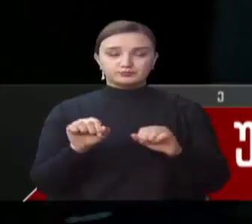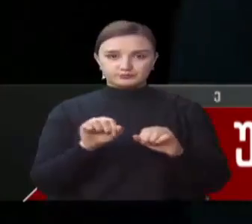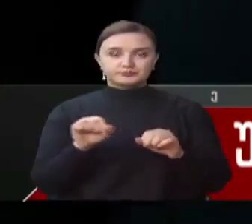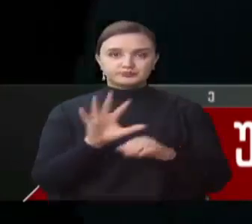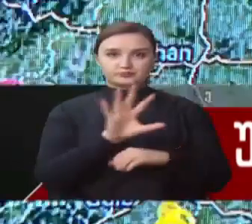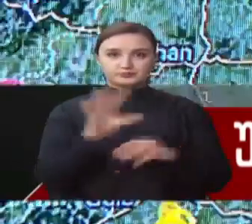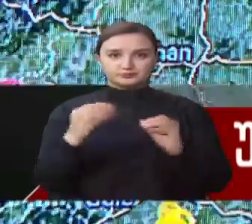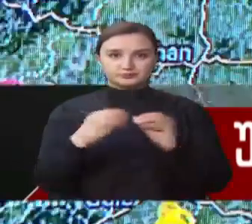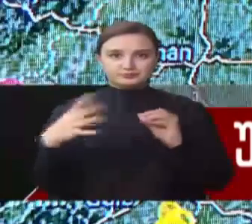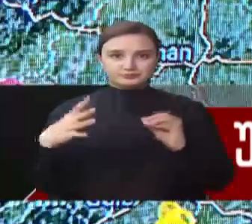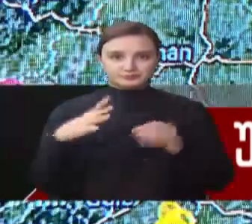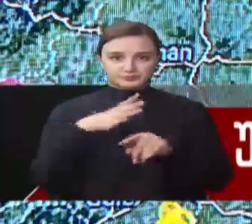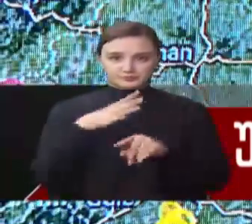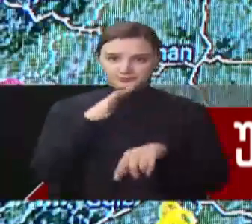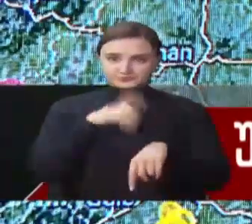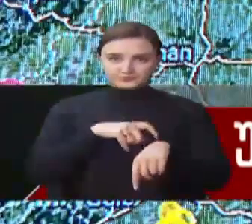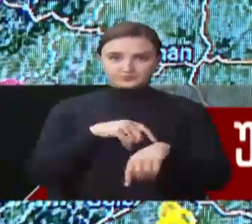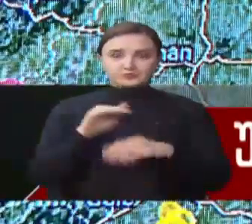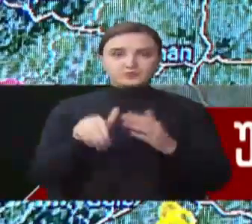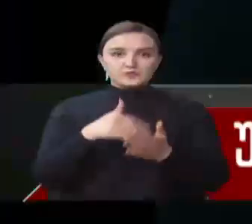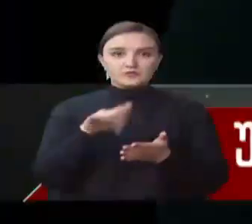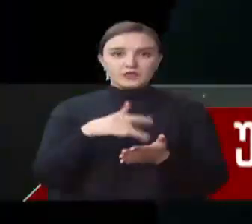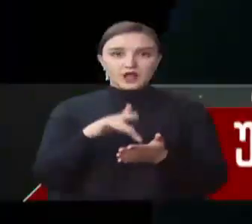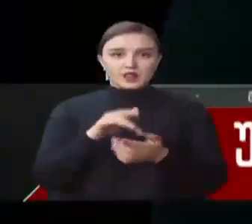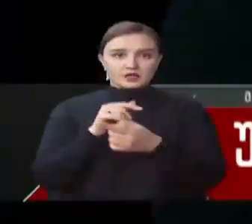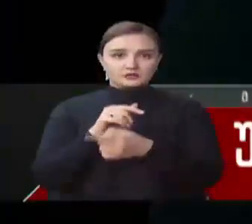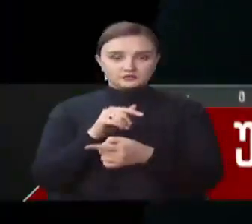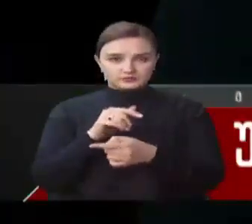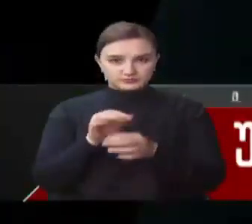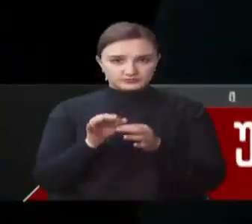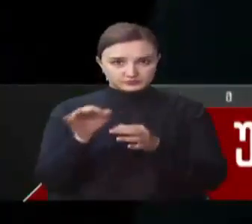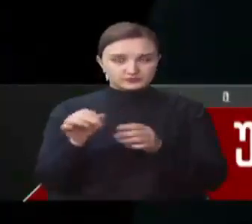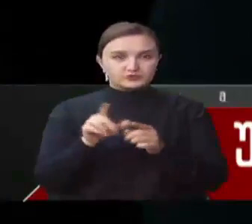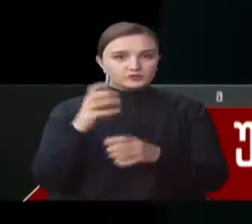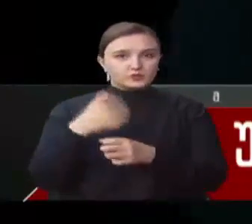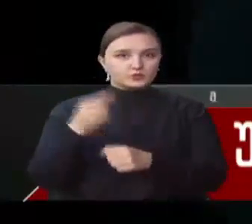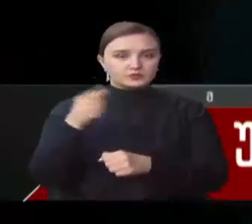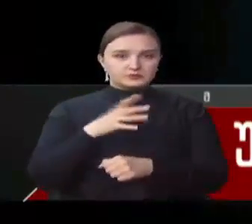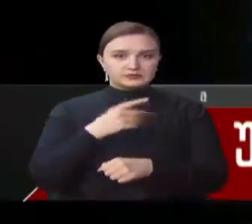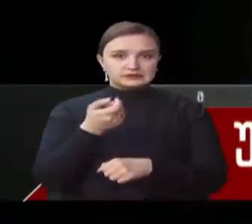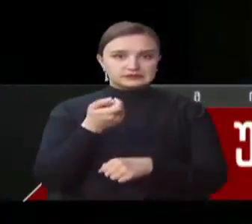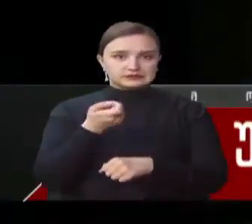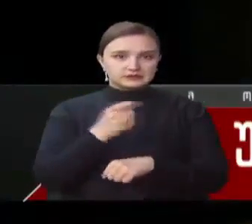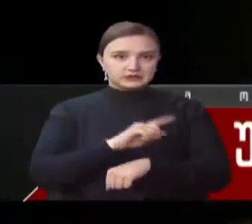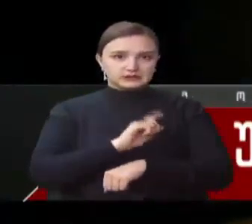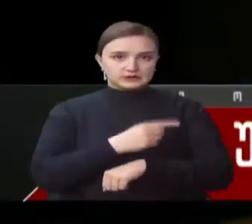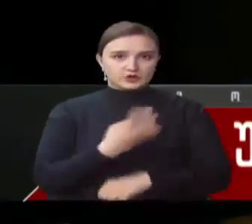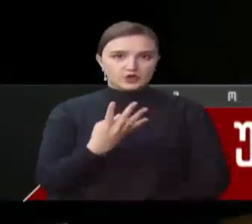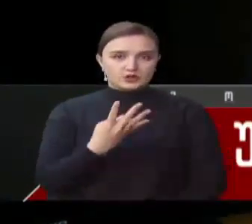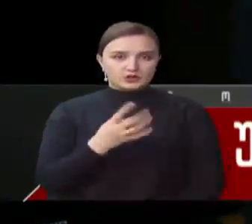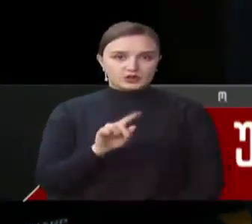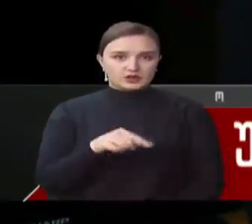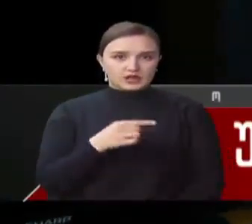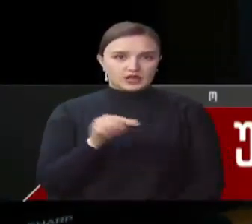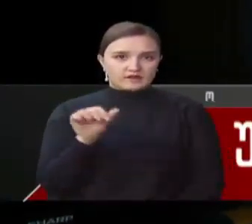خال کالکت آن خلوصی کو بولو دغدغه مخته که ده گوریاشی رام دنیم صدا اوفرز لیری ماتوریس پورتس به اوت خنخه واری کو